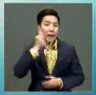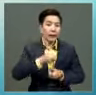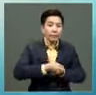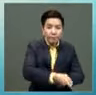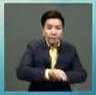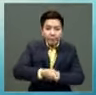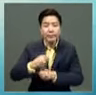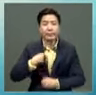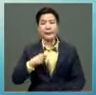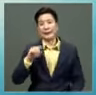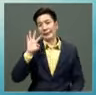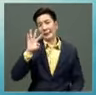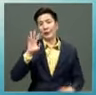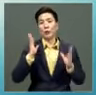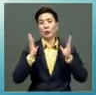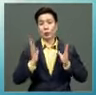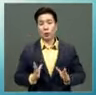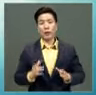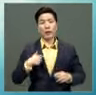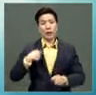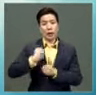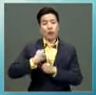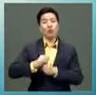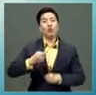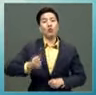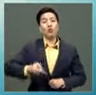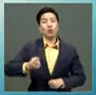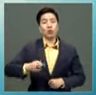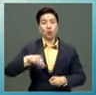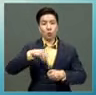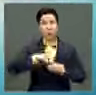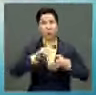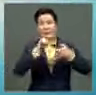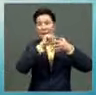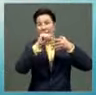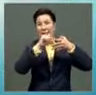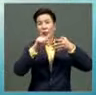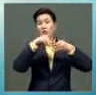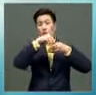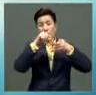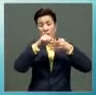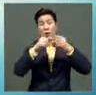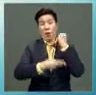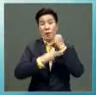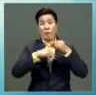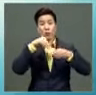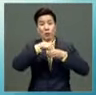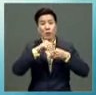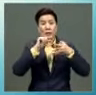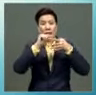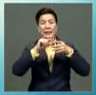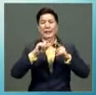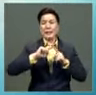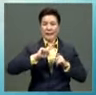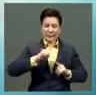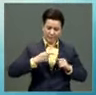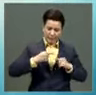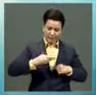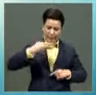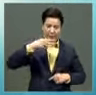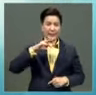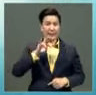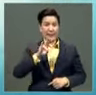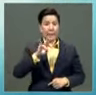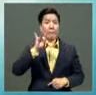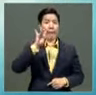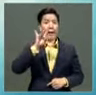คนซึ่งทำงานประจำที่ชั้นที่พบผู้ติดเชื้อนะครับก็คือชั้นที่7และที่8นะครับ